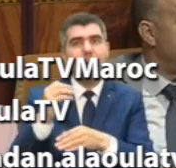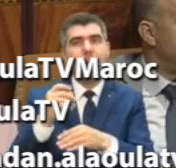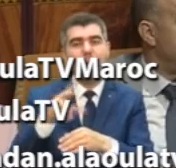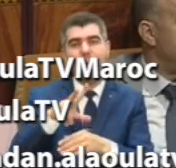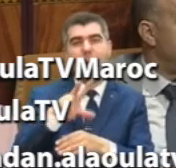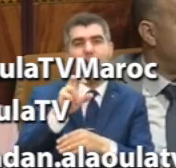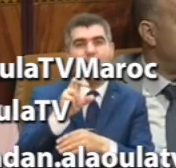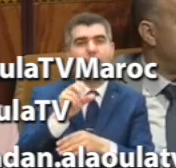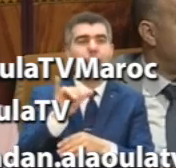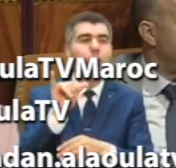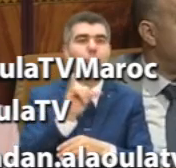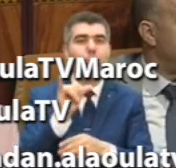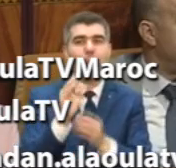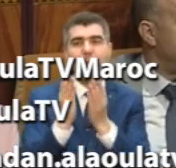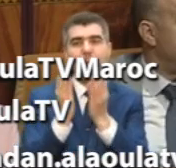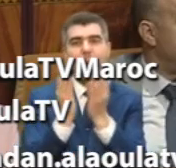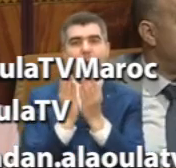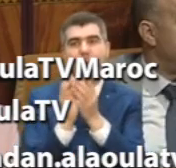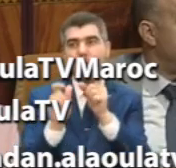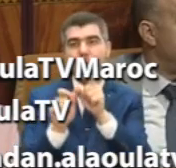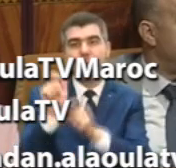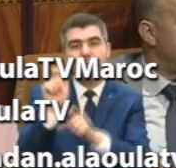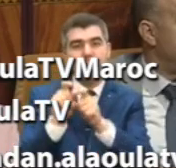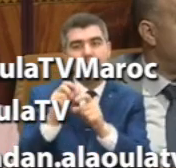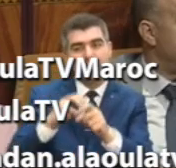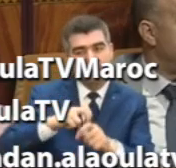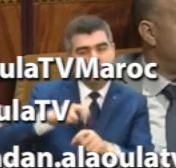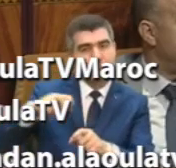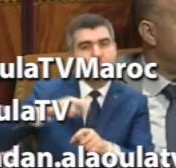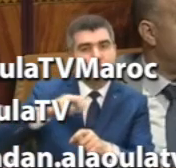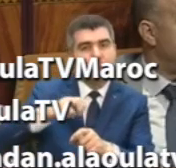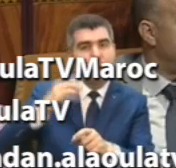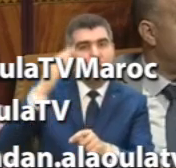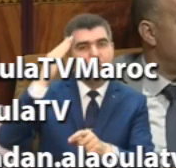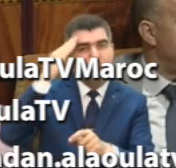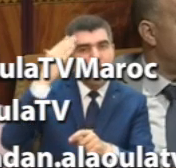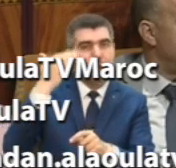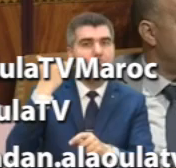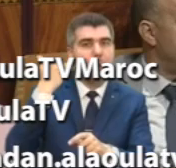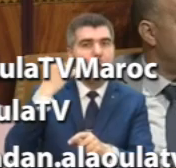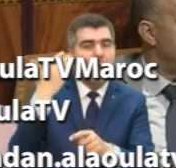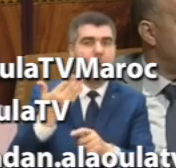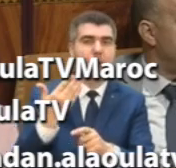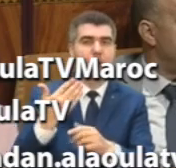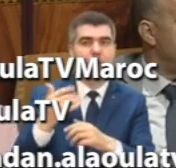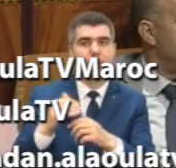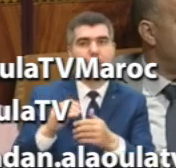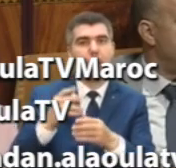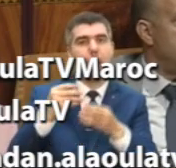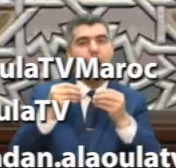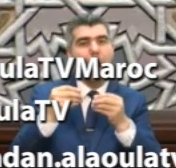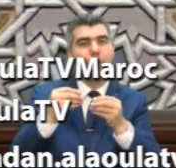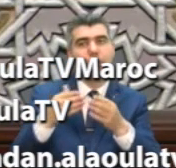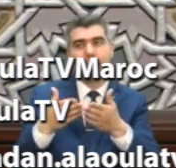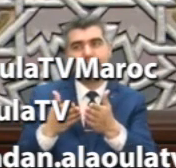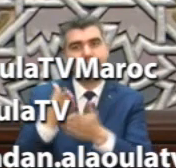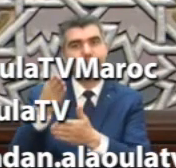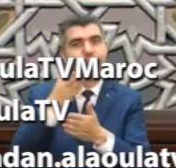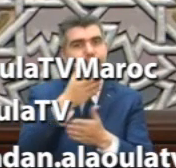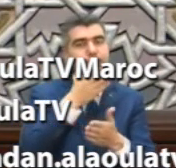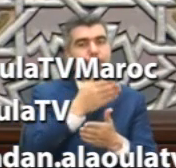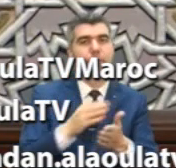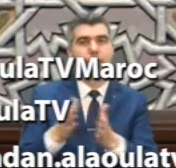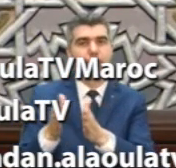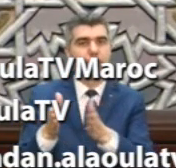المنطقة أش كيعاني والطلبة ديالها في التنقل إلى فاس إلى مكناس إلى مراكش. شكرا. شكرا السيد